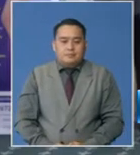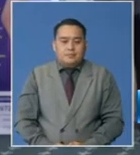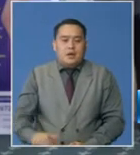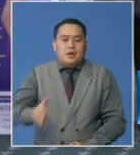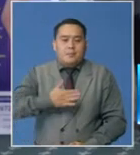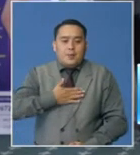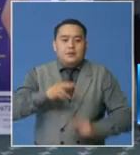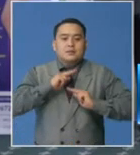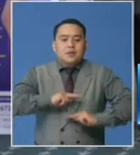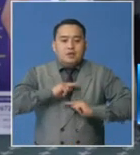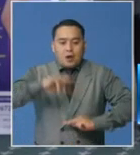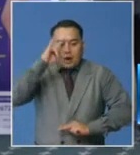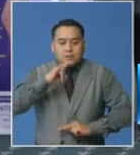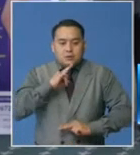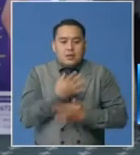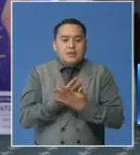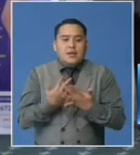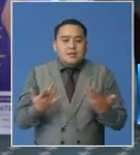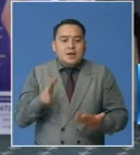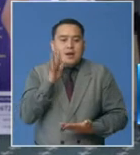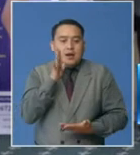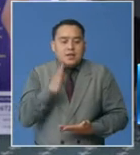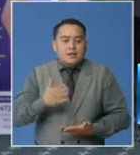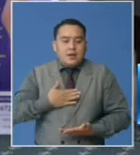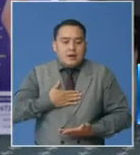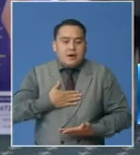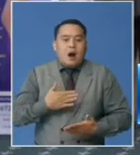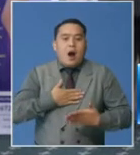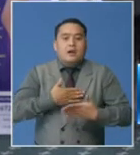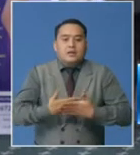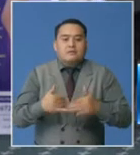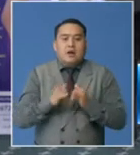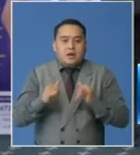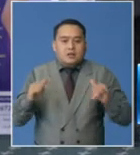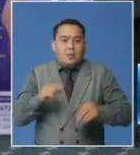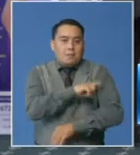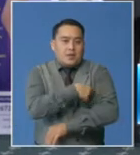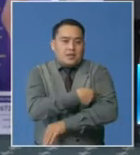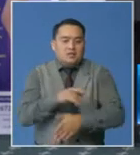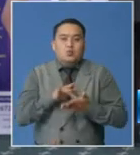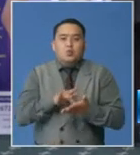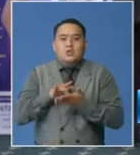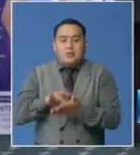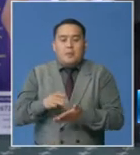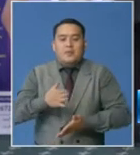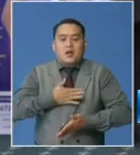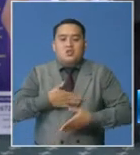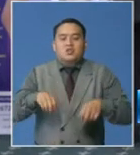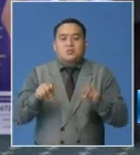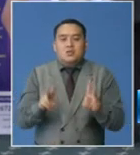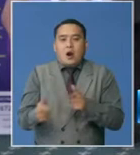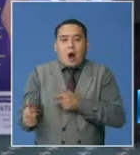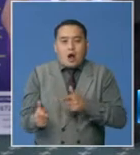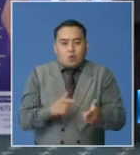Мы сотрудничаем с Казахстаном уже несколько лет, и все это время идет активное развитие медицинского туризма. Наши специалисты